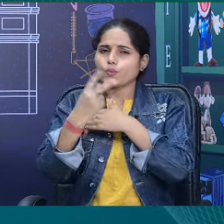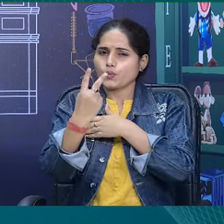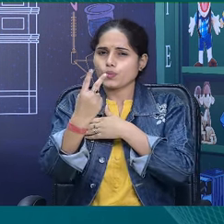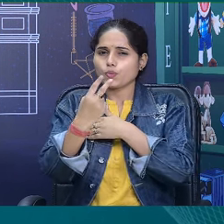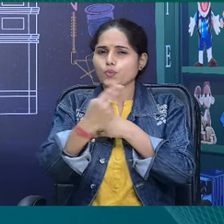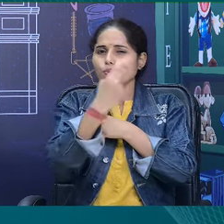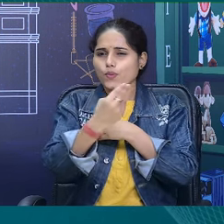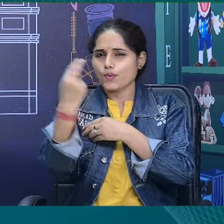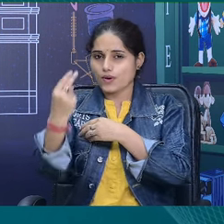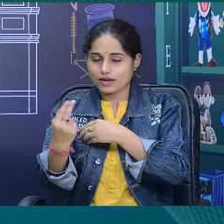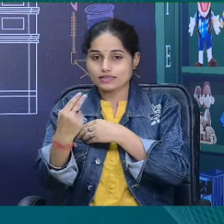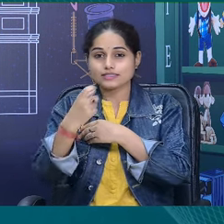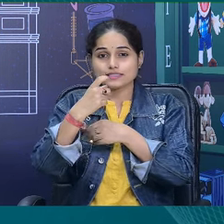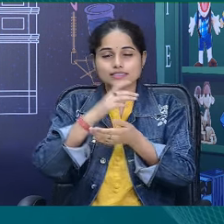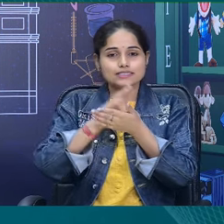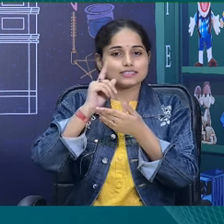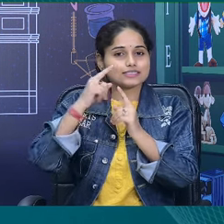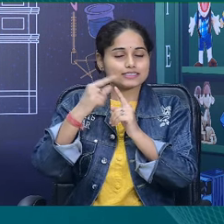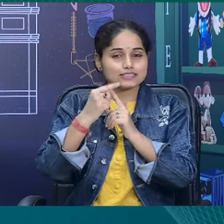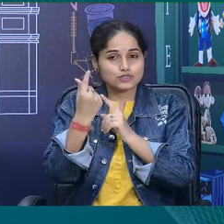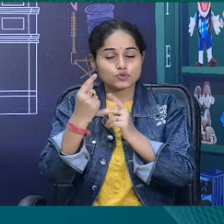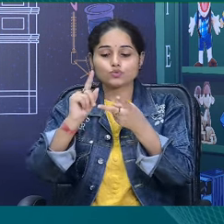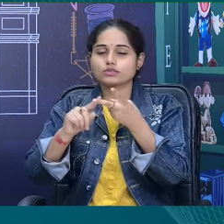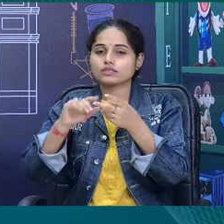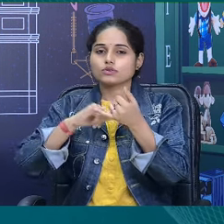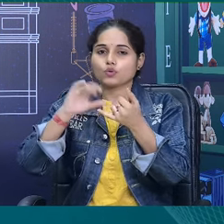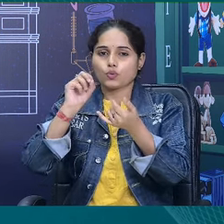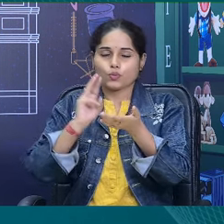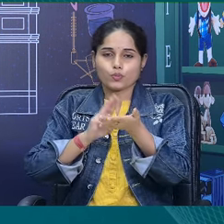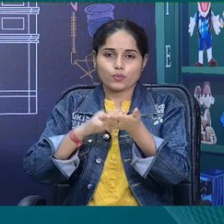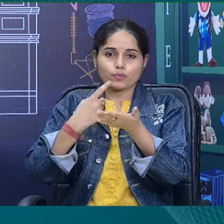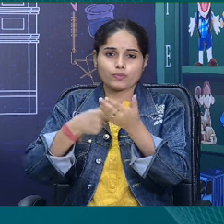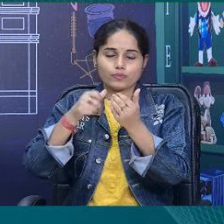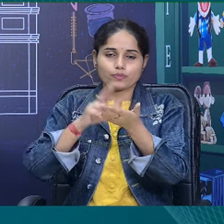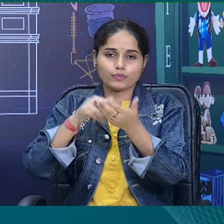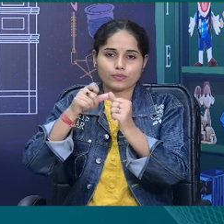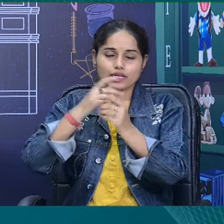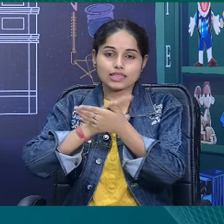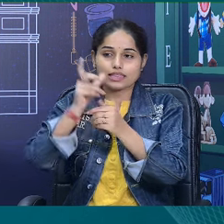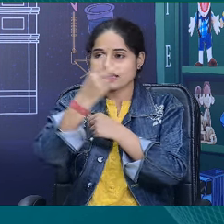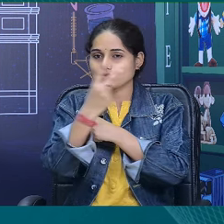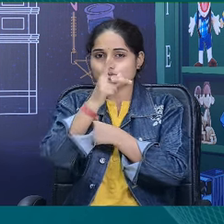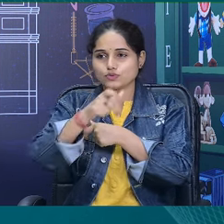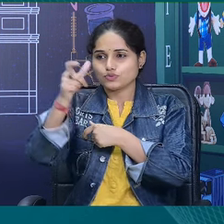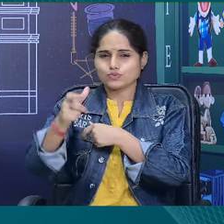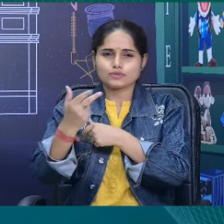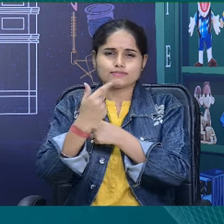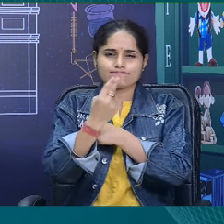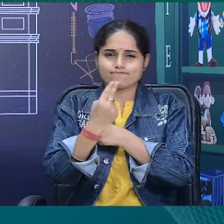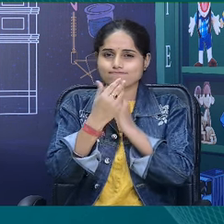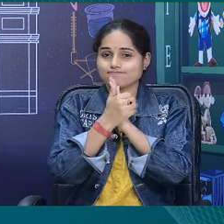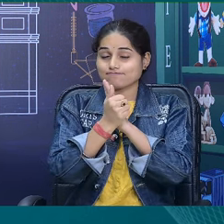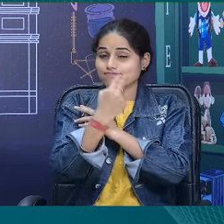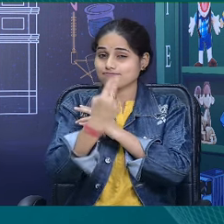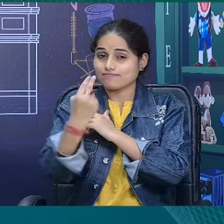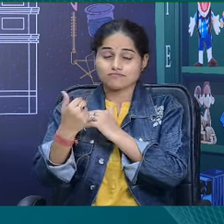कर के आए चित्तो प्रसाद एंड सोमनाथ होरे दैट टाइम द जो भी हमारी कम्युनिस्ट पार्टी थी पार्टी थी